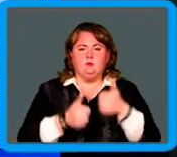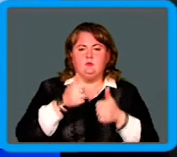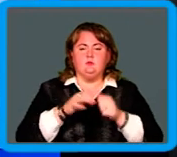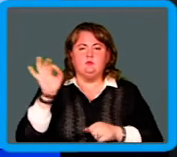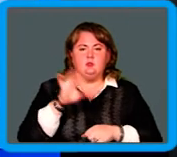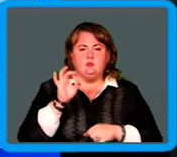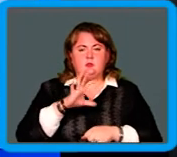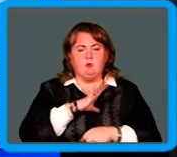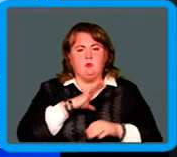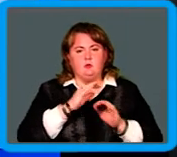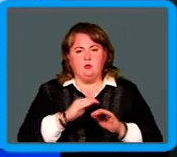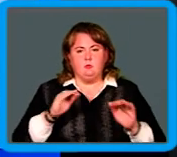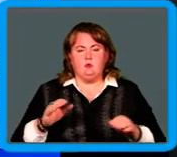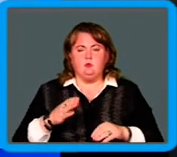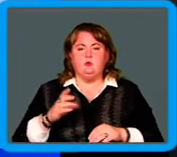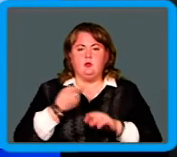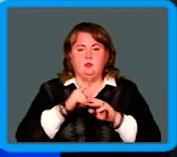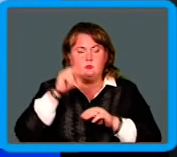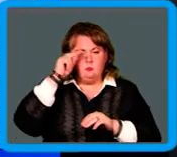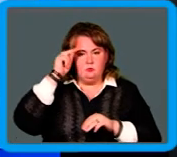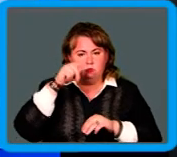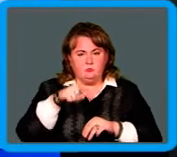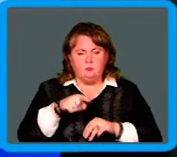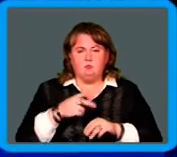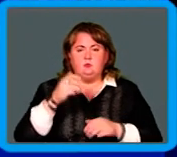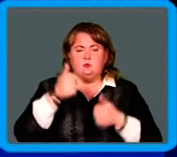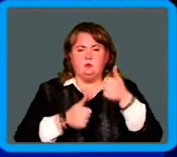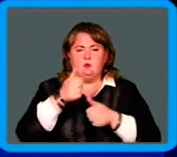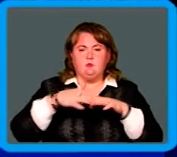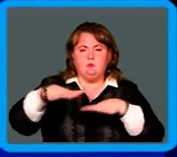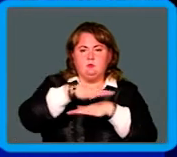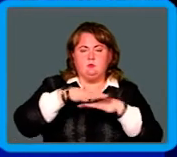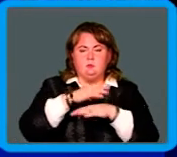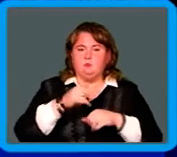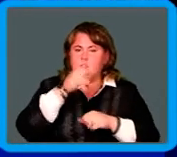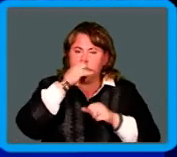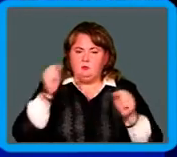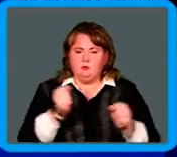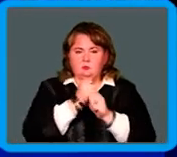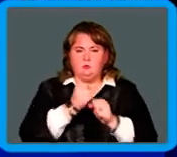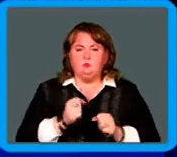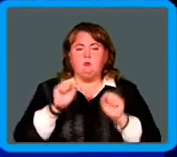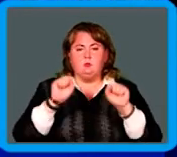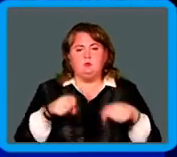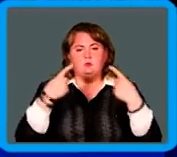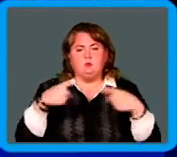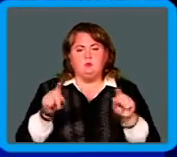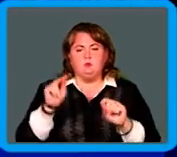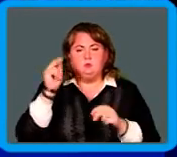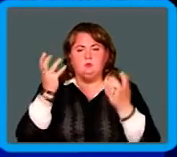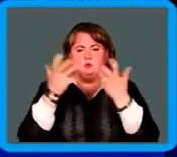что способом наложения сравнить площади фигур нельзя в этом случае можно посчитать дольки